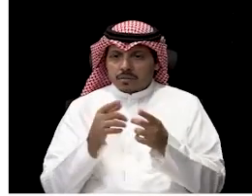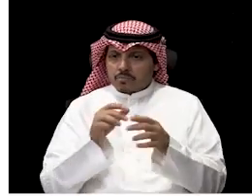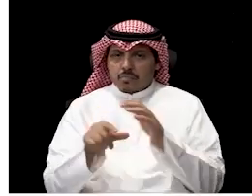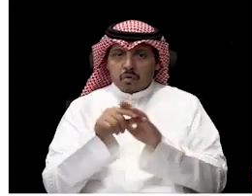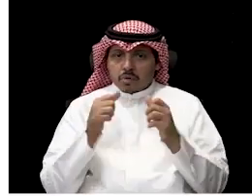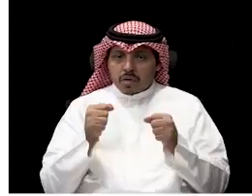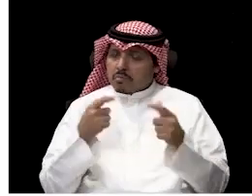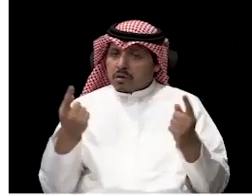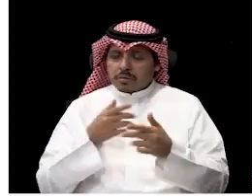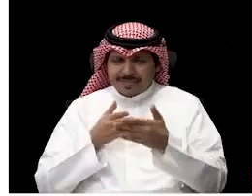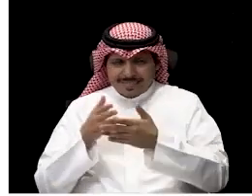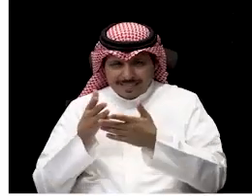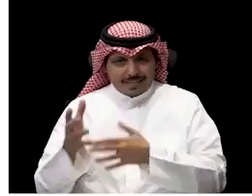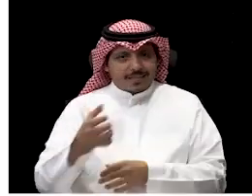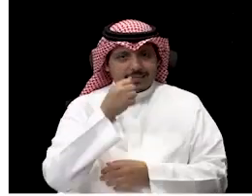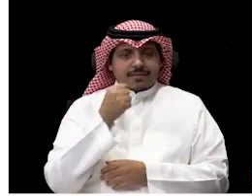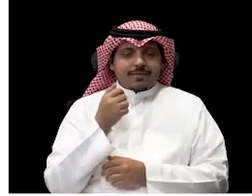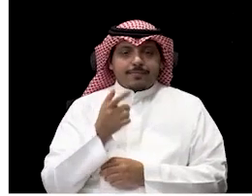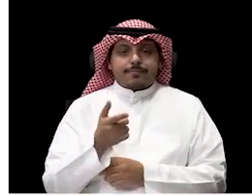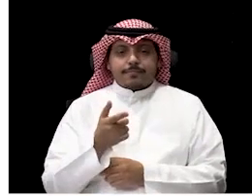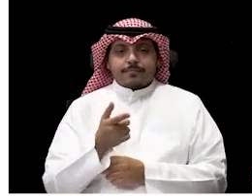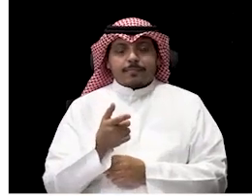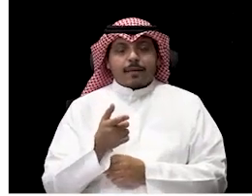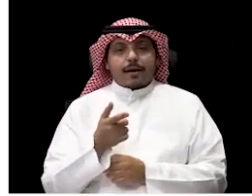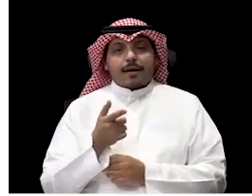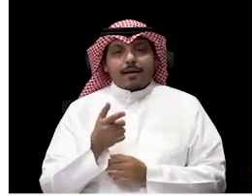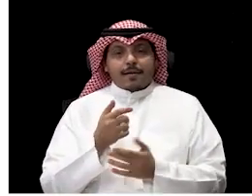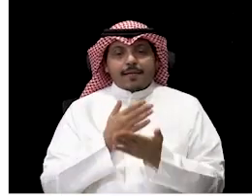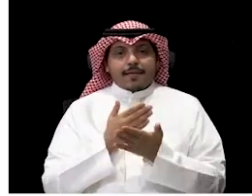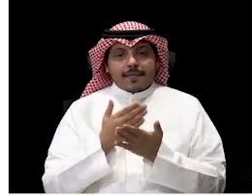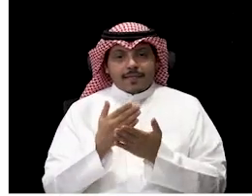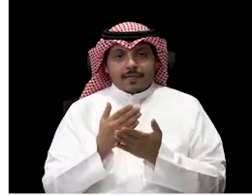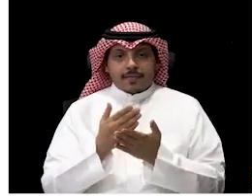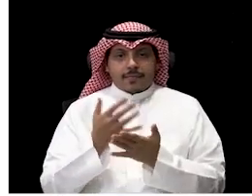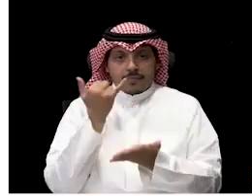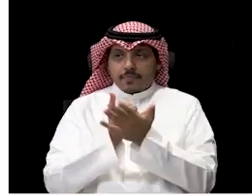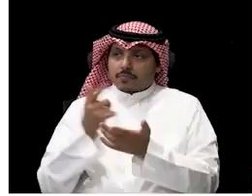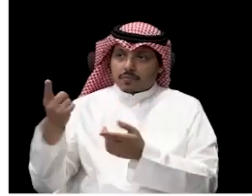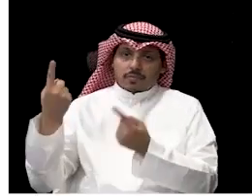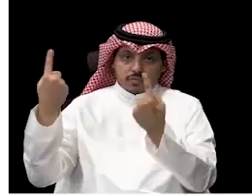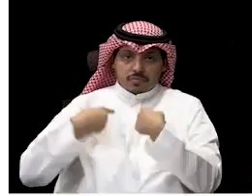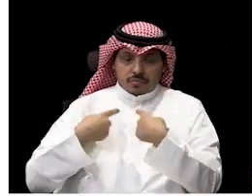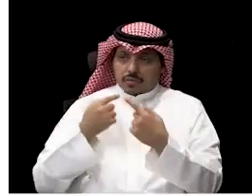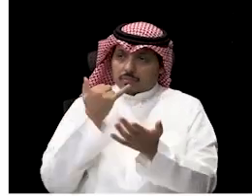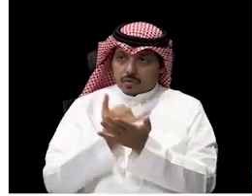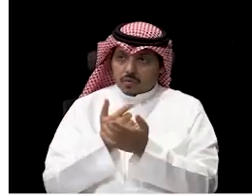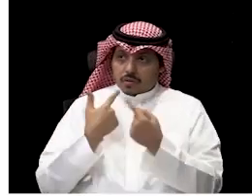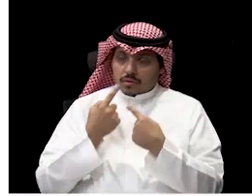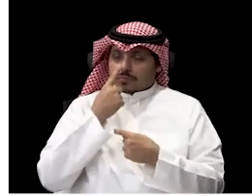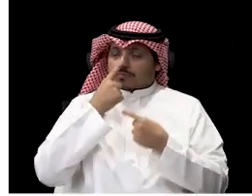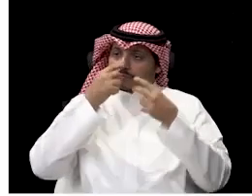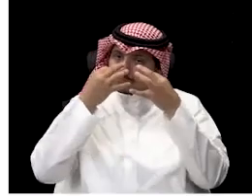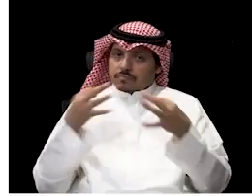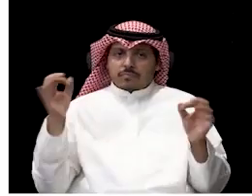الجهود الشاقة لإنجاز أعماله بإتقان، يؤدي ما يكلف به على أكمل وجه. إذن